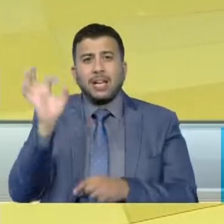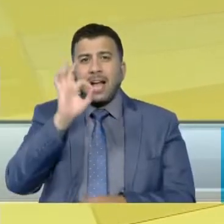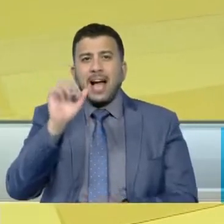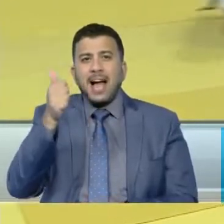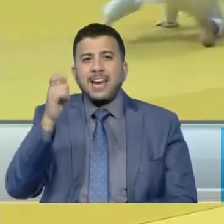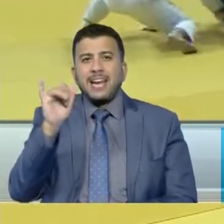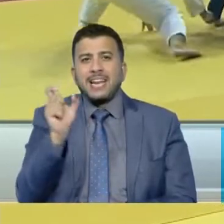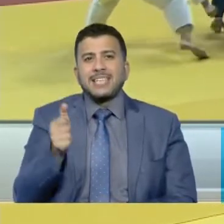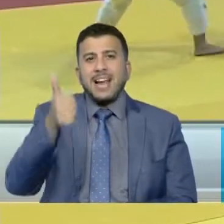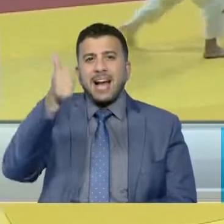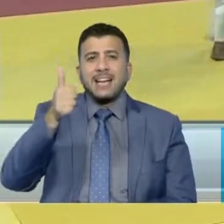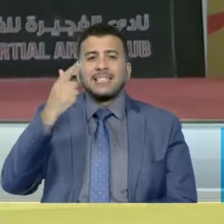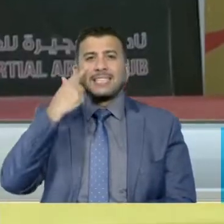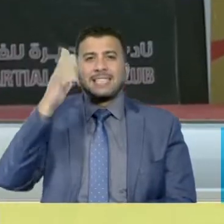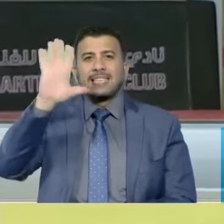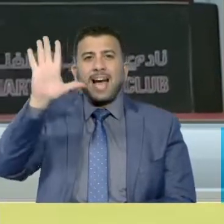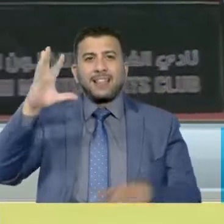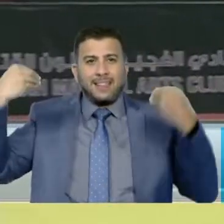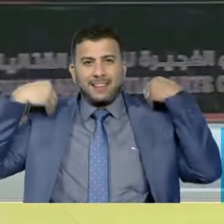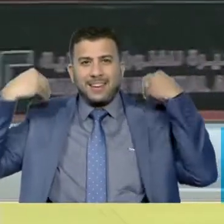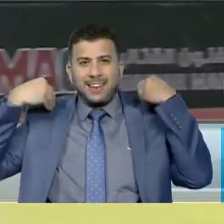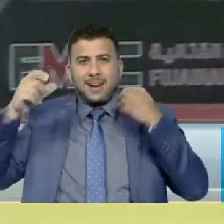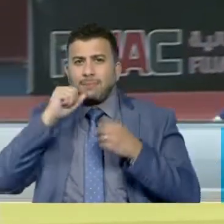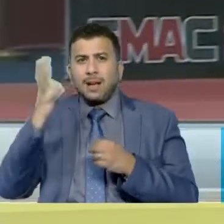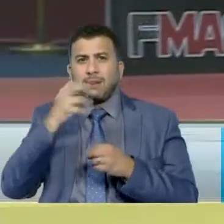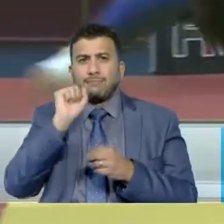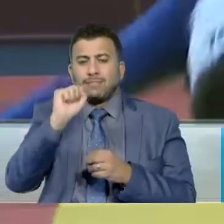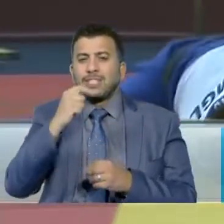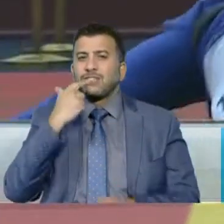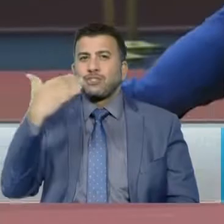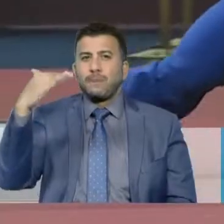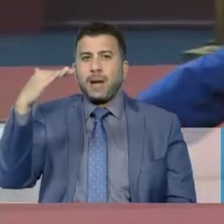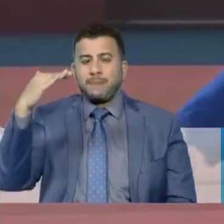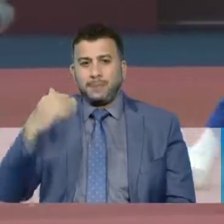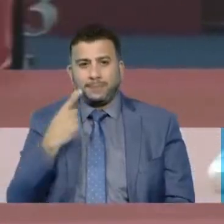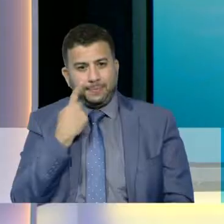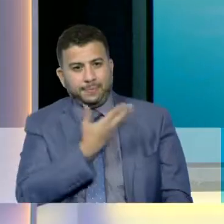زايد الرياضية اليوم الثاني من المهرجان، خصص لفئات الناشئة.